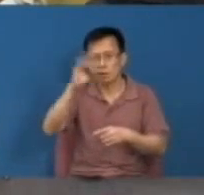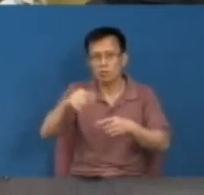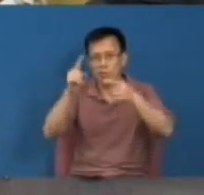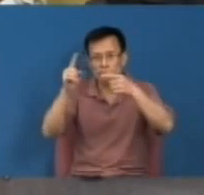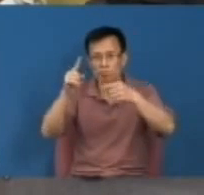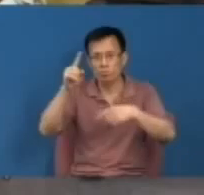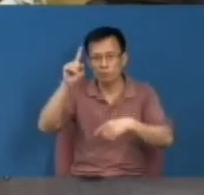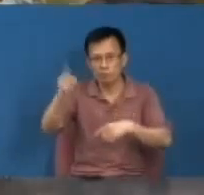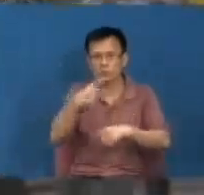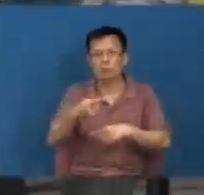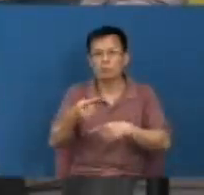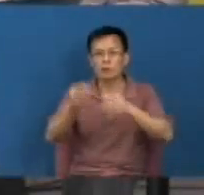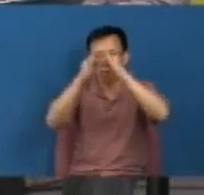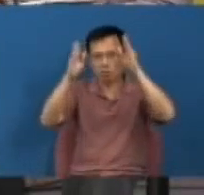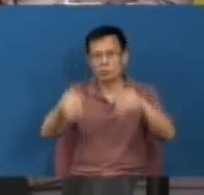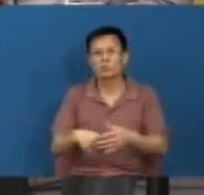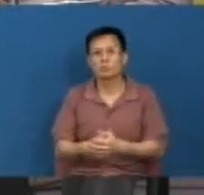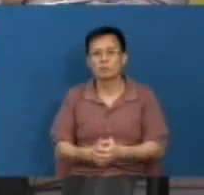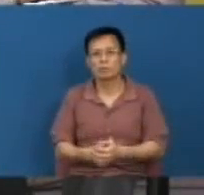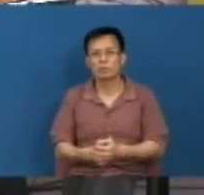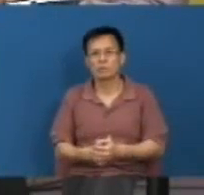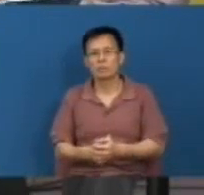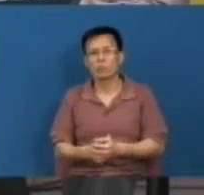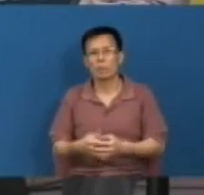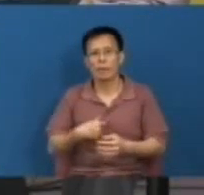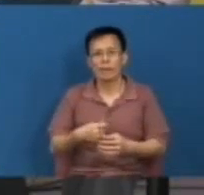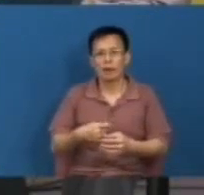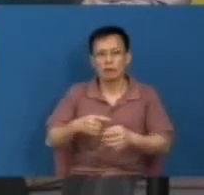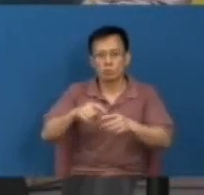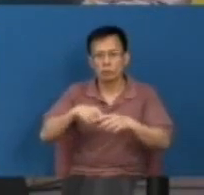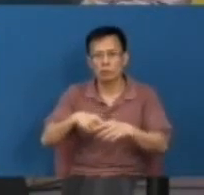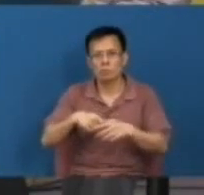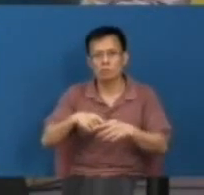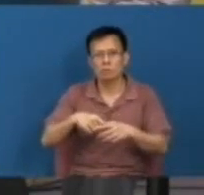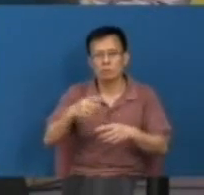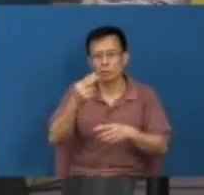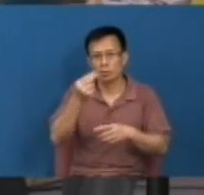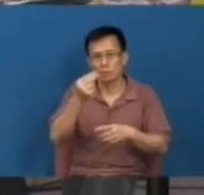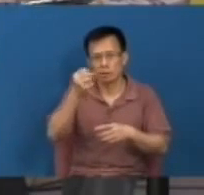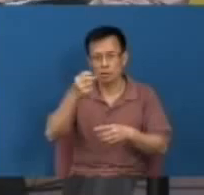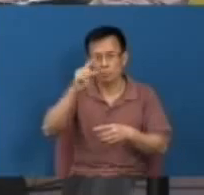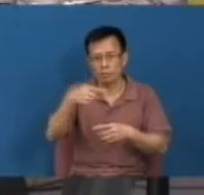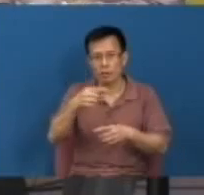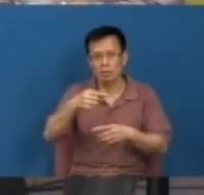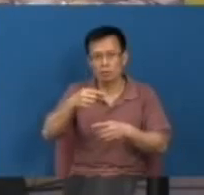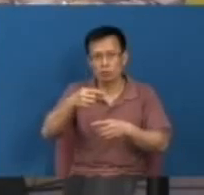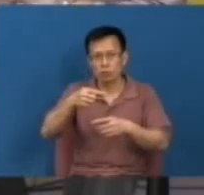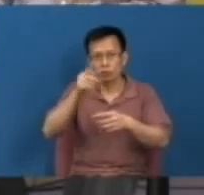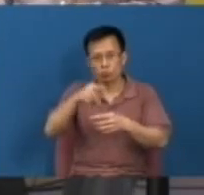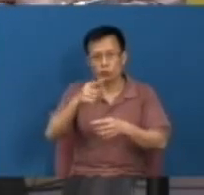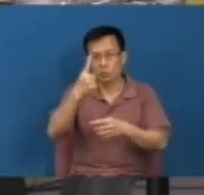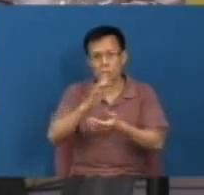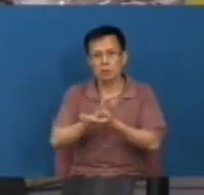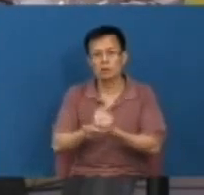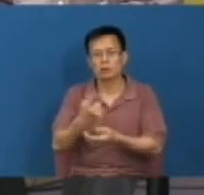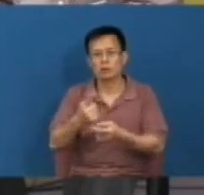萬，因為你而家。你諗下，即係我係收70萬租一年嘅，你都知道啦。而家可能一個地鋪， 應該成幾